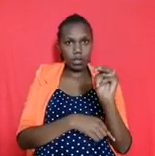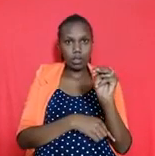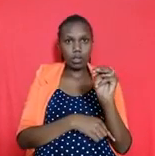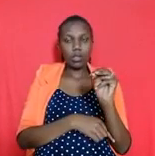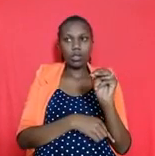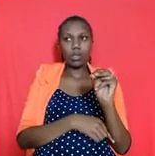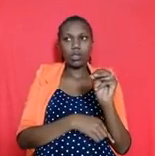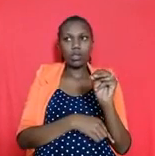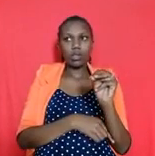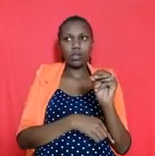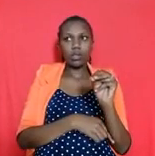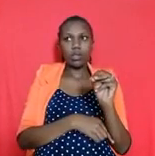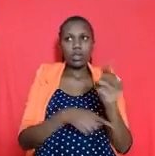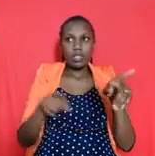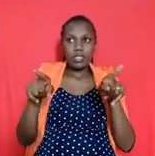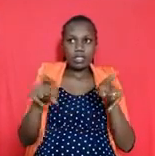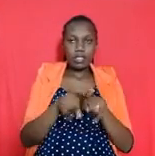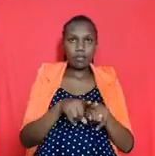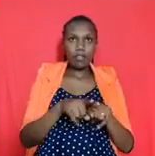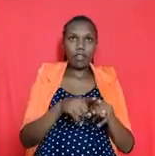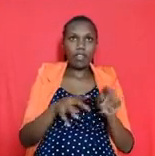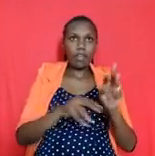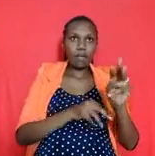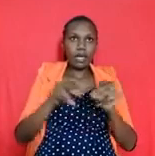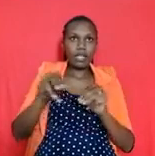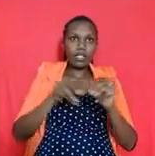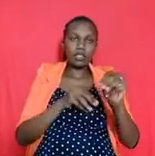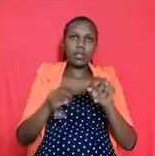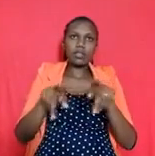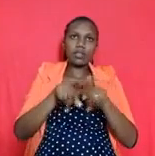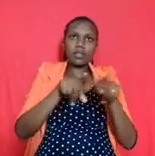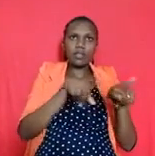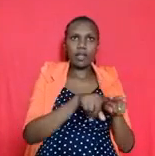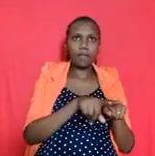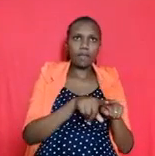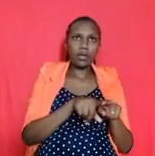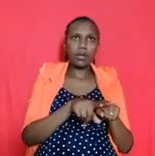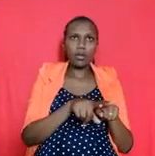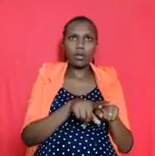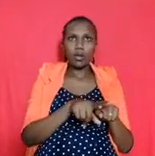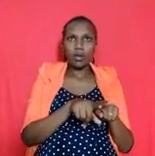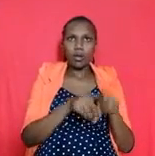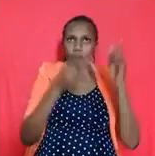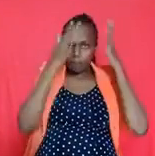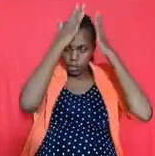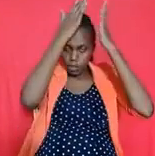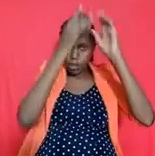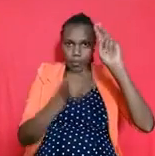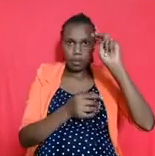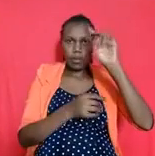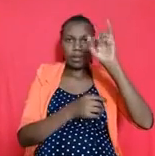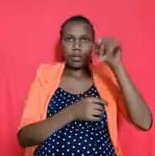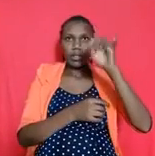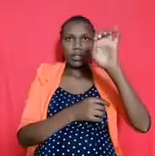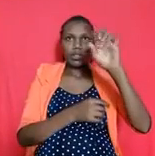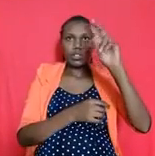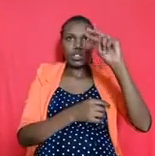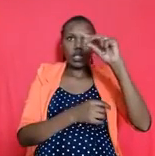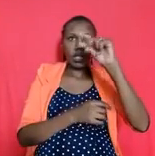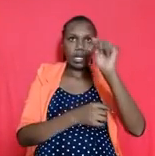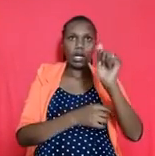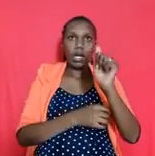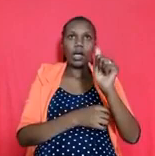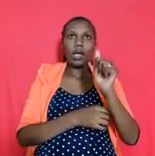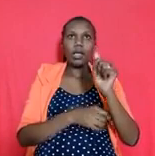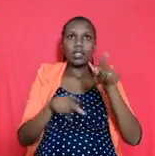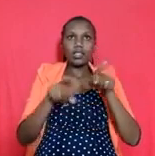na cia management ya plaza na Bishop Mchenga milioni ithano